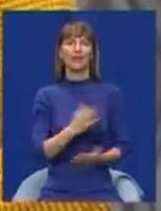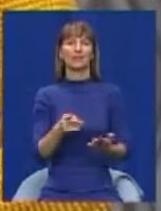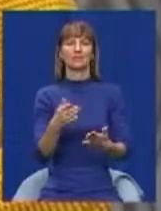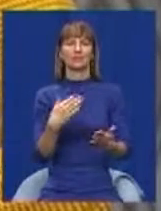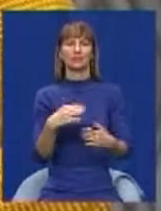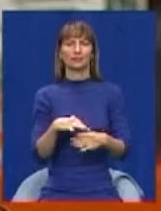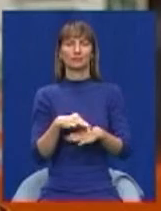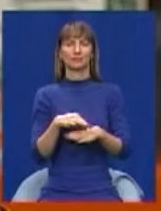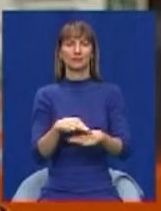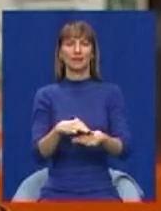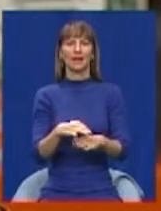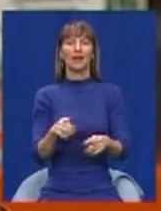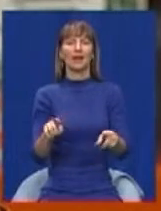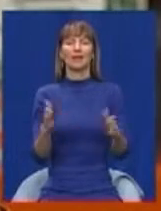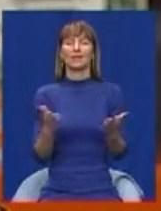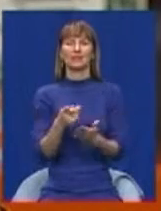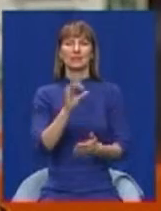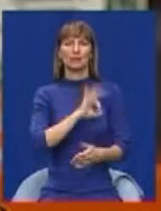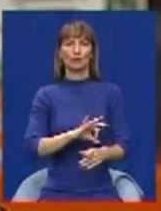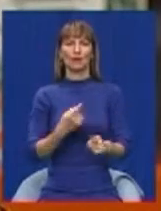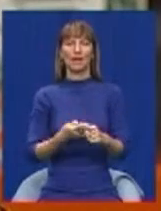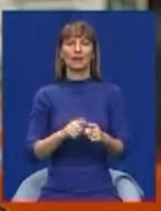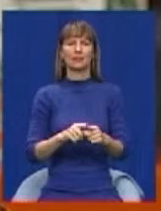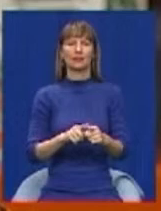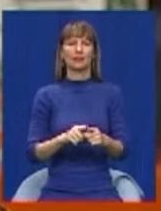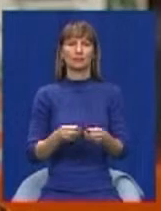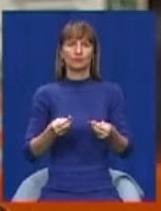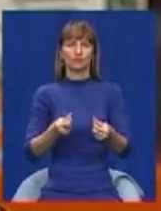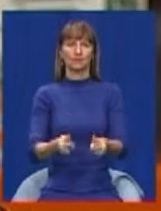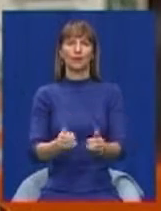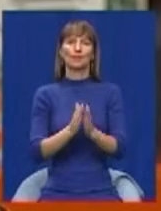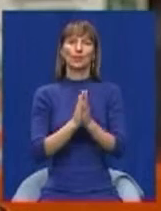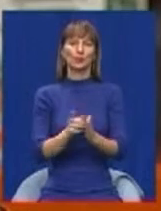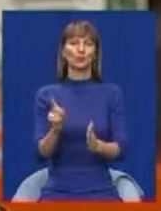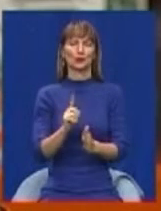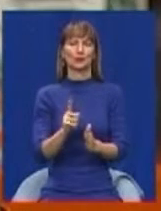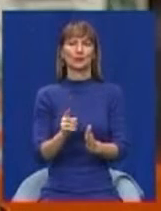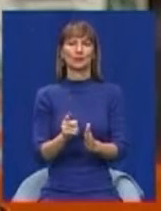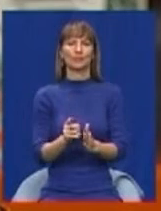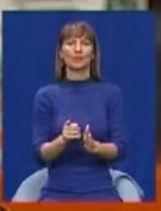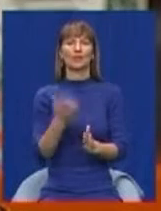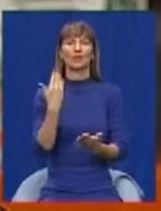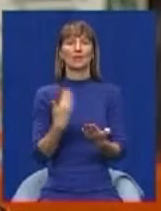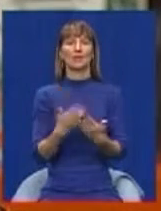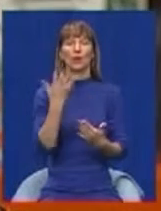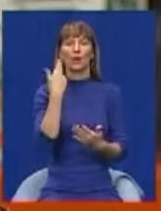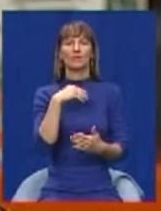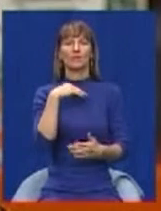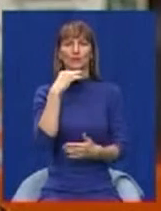сім'ї, як ти дипломатичними цими прийомами користуєшся? Умовляєш там або щось прохаєш? Ну, наприклад, когда в школу,